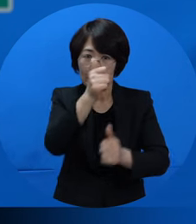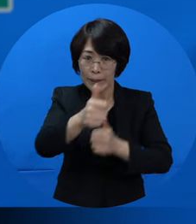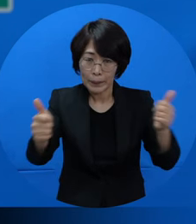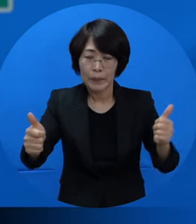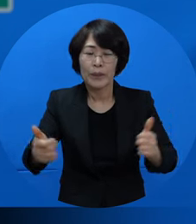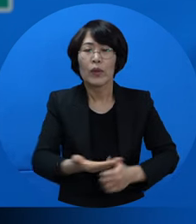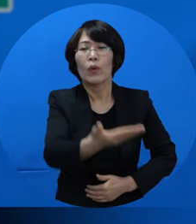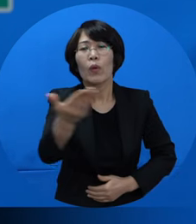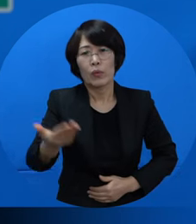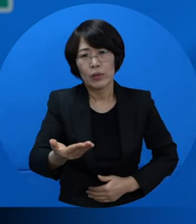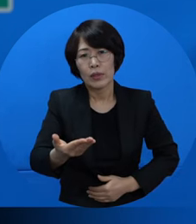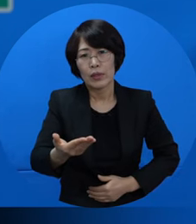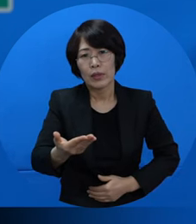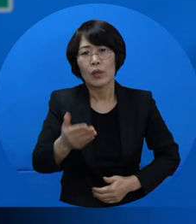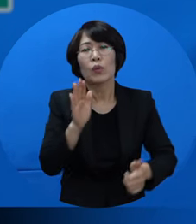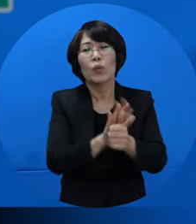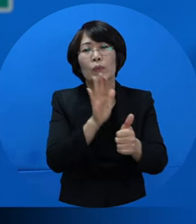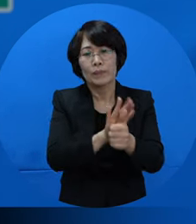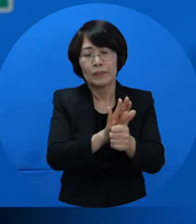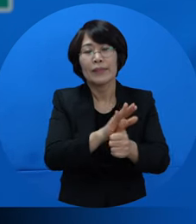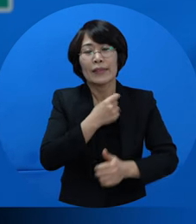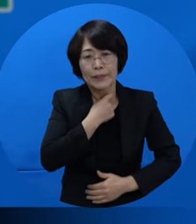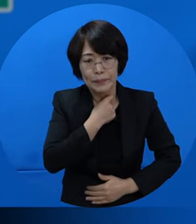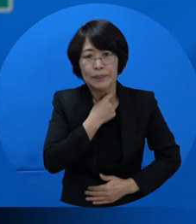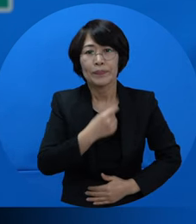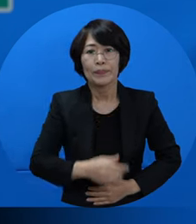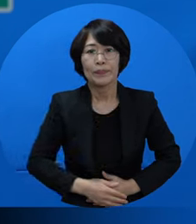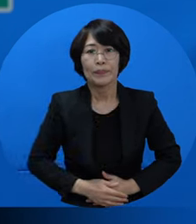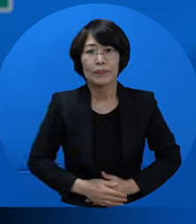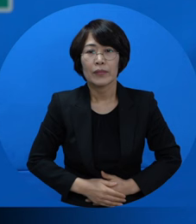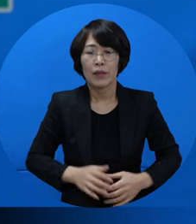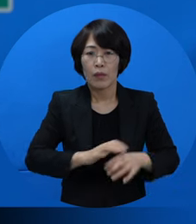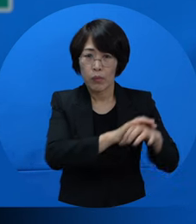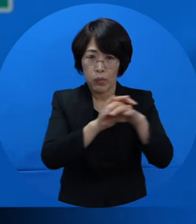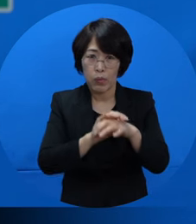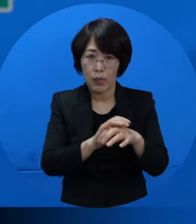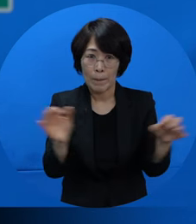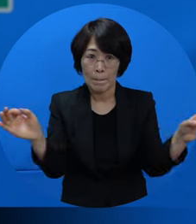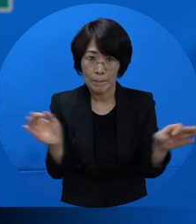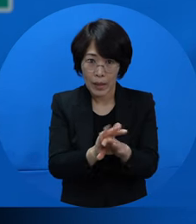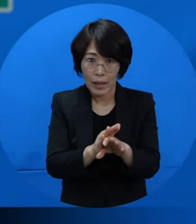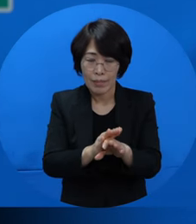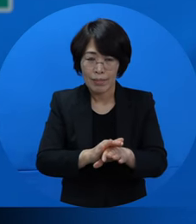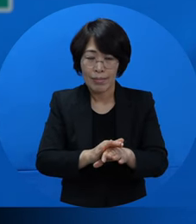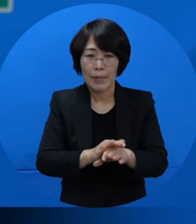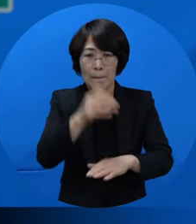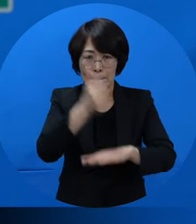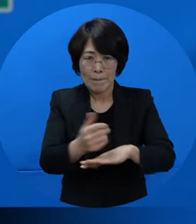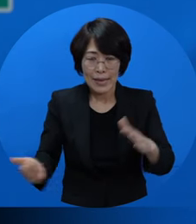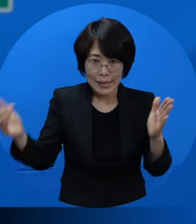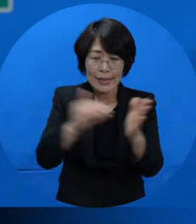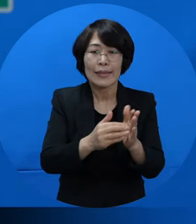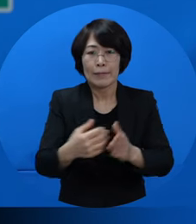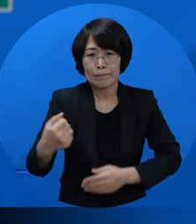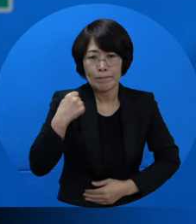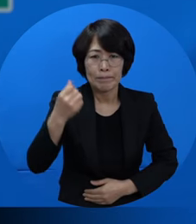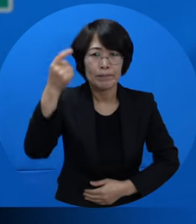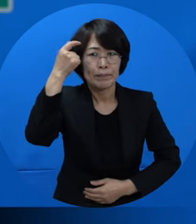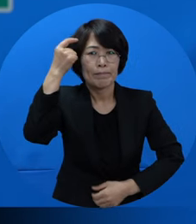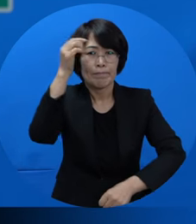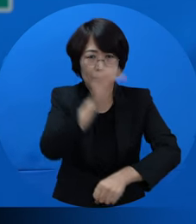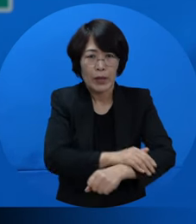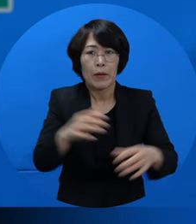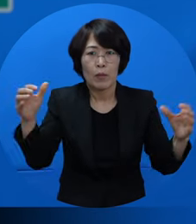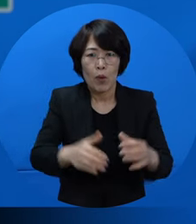분들께 작은 도움이 되기를 희망합니다 허리나 상황이 마무리 되는 그날까지 힘과 죄를